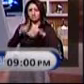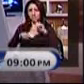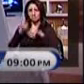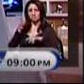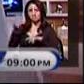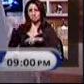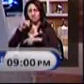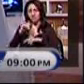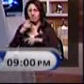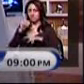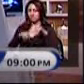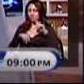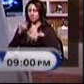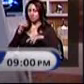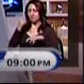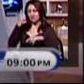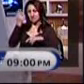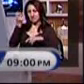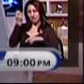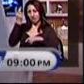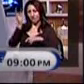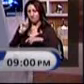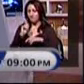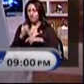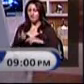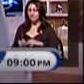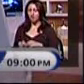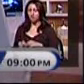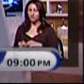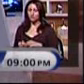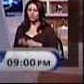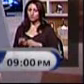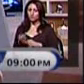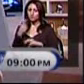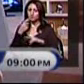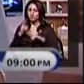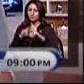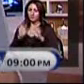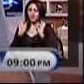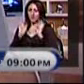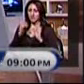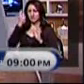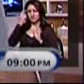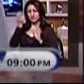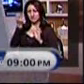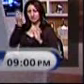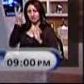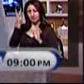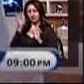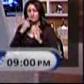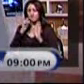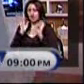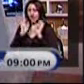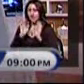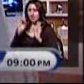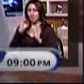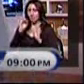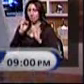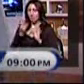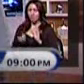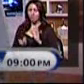المصريه. انا بعتقد ان هناك نوع من حرق الارض الثقافية المصرية تمهيدا